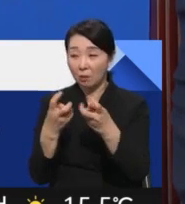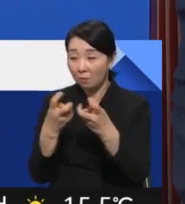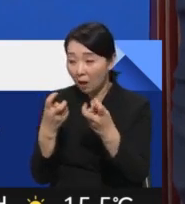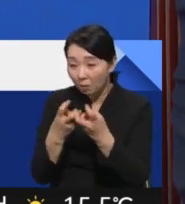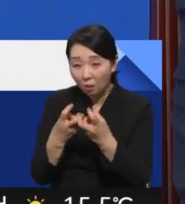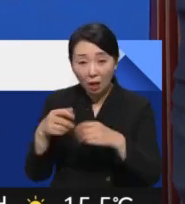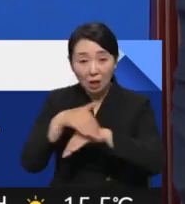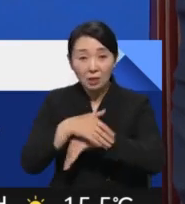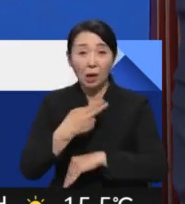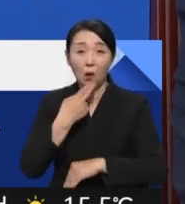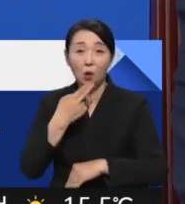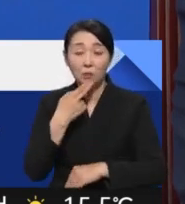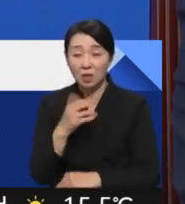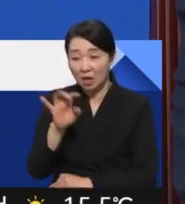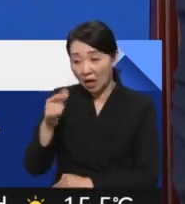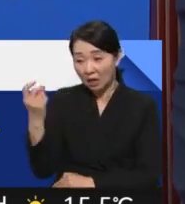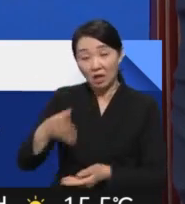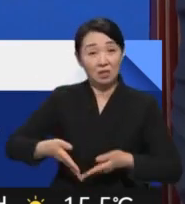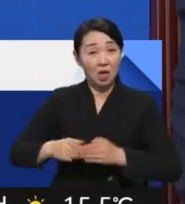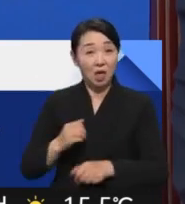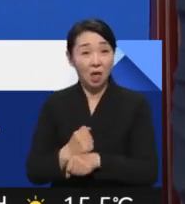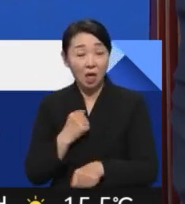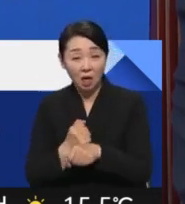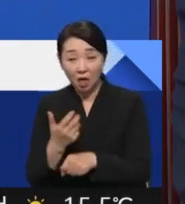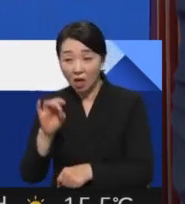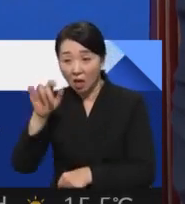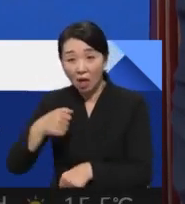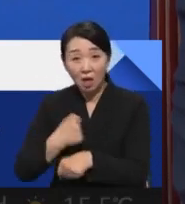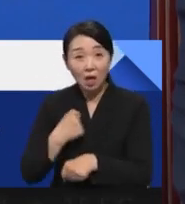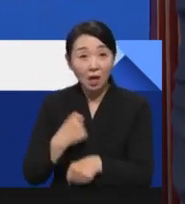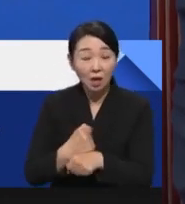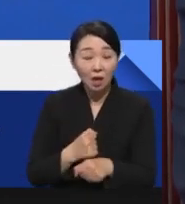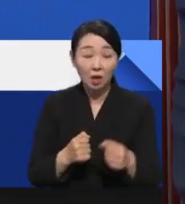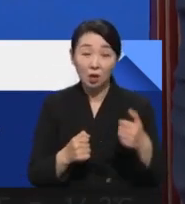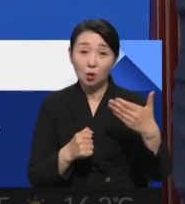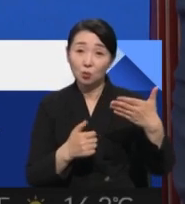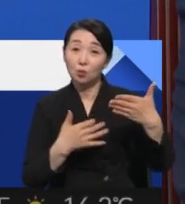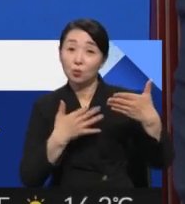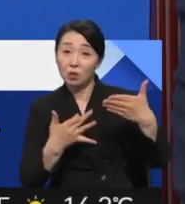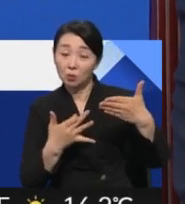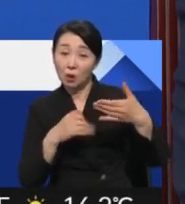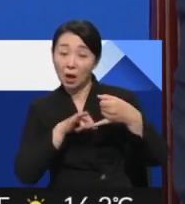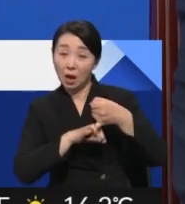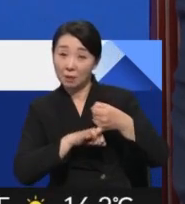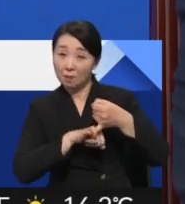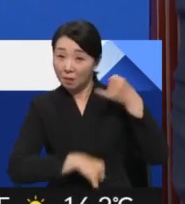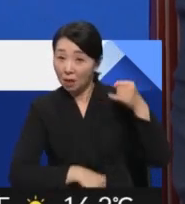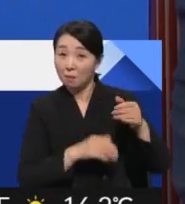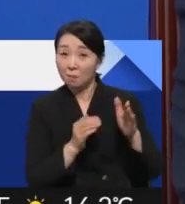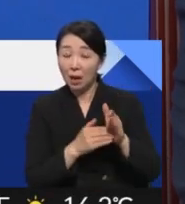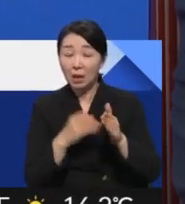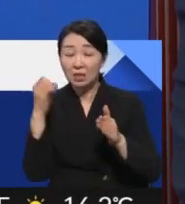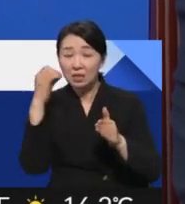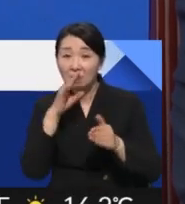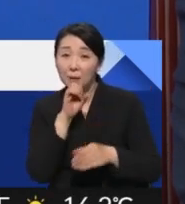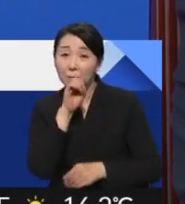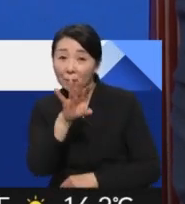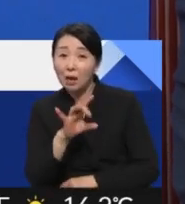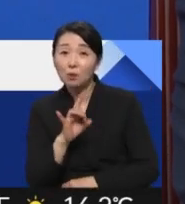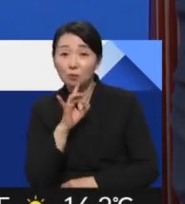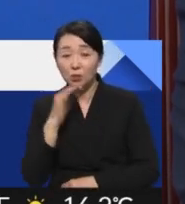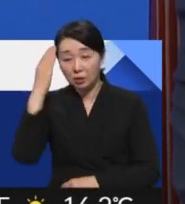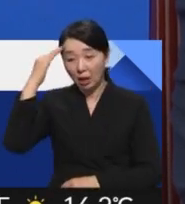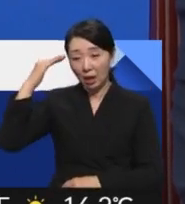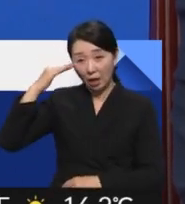없이 전술핵 재배치, 핵무장, 9.19 합의 파기 등 마구잡이식 주장만 하는 것은